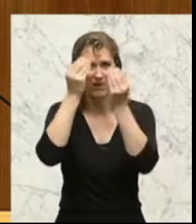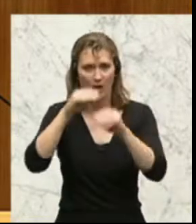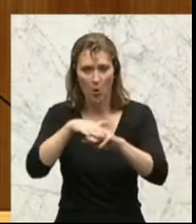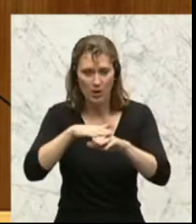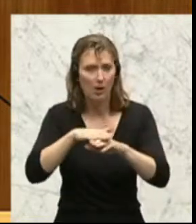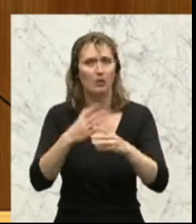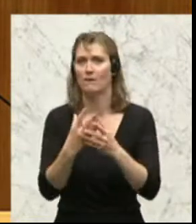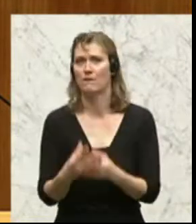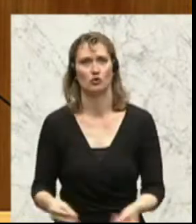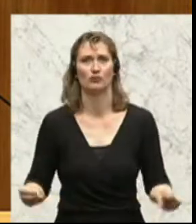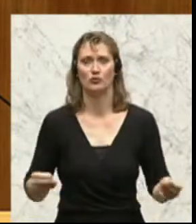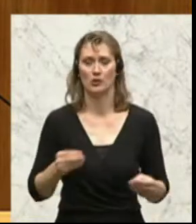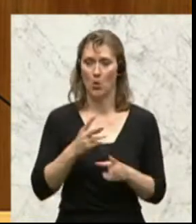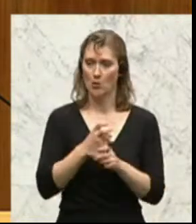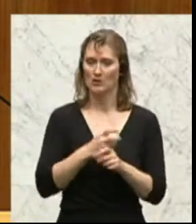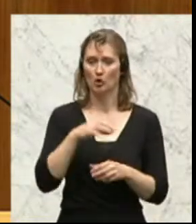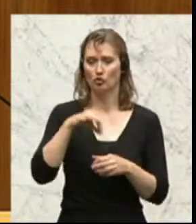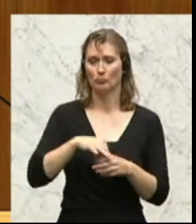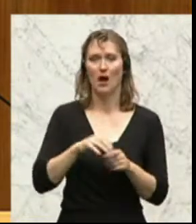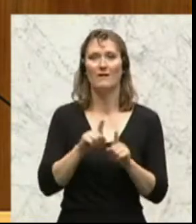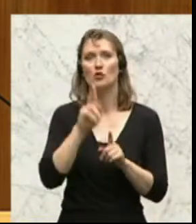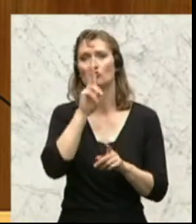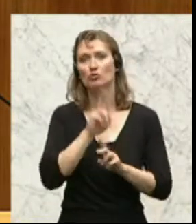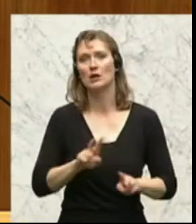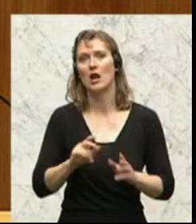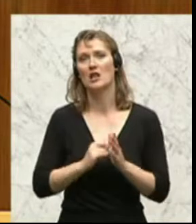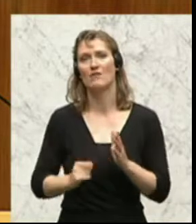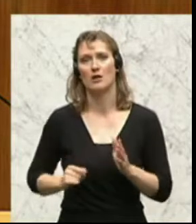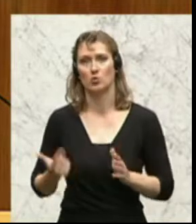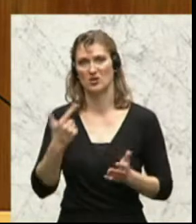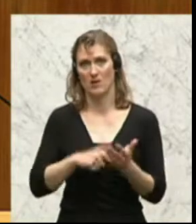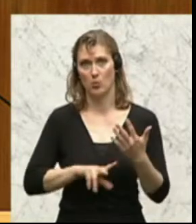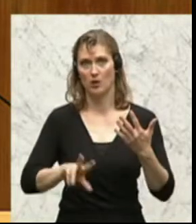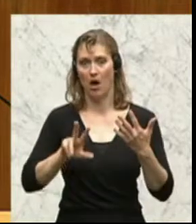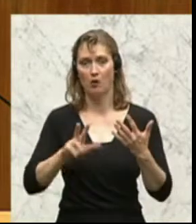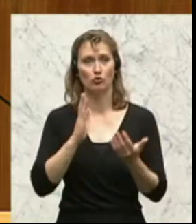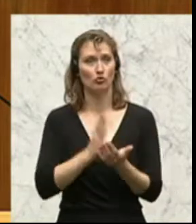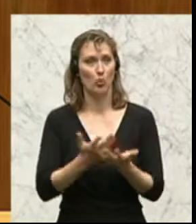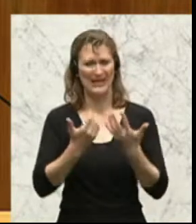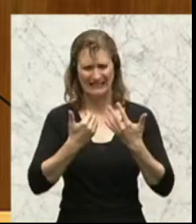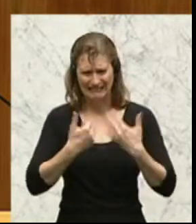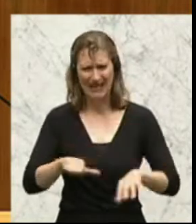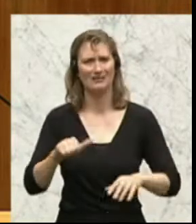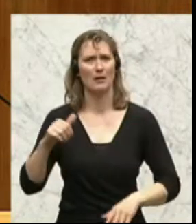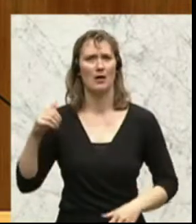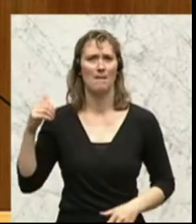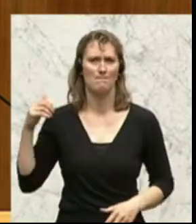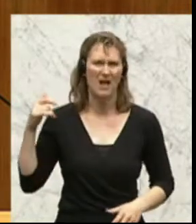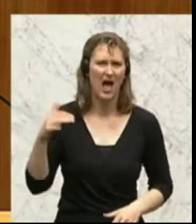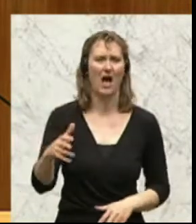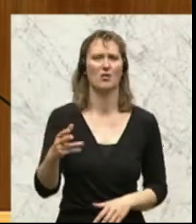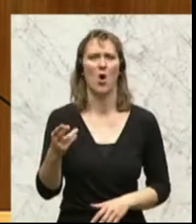österreichischen Sparer über die stille Inflation seit 2008 16 Milliarden Euro